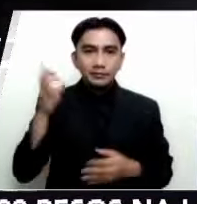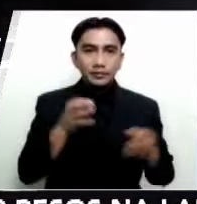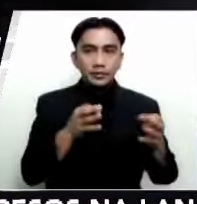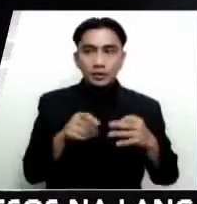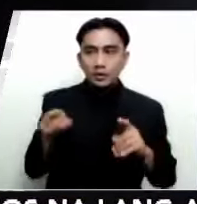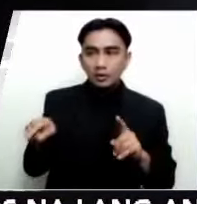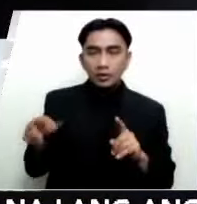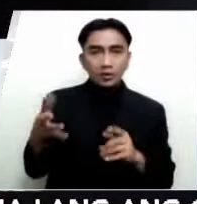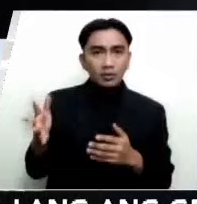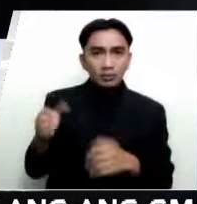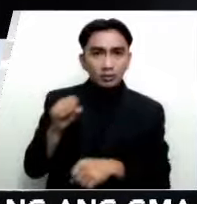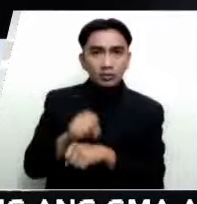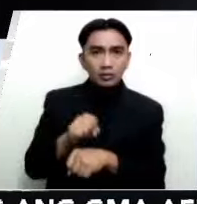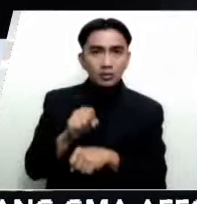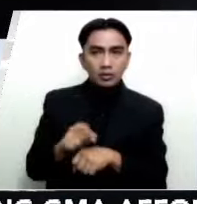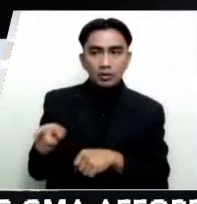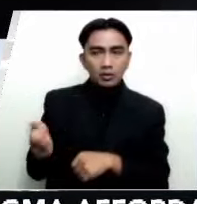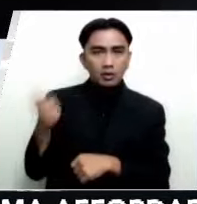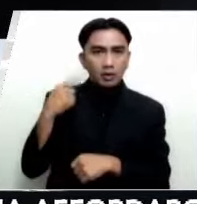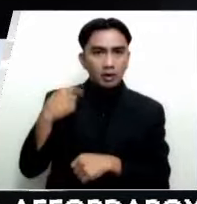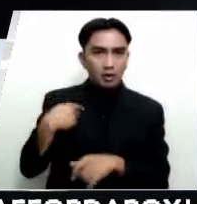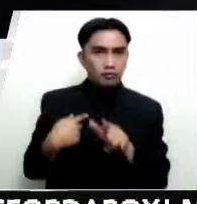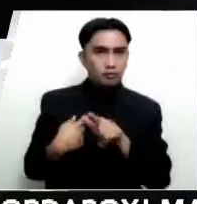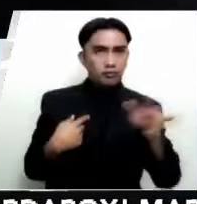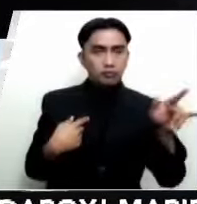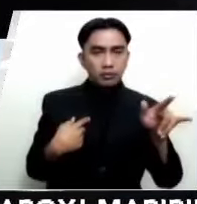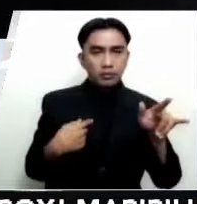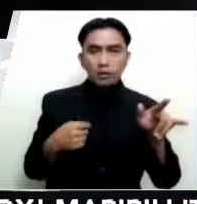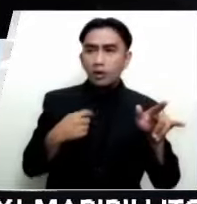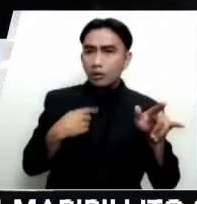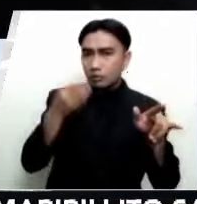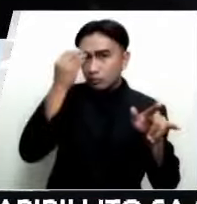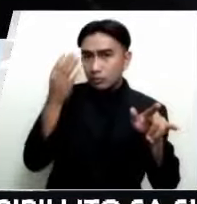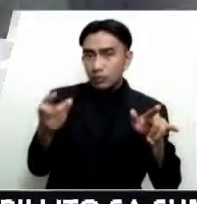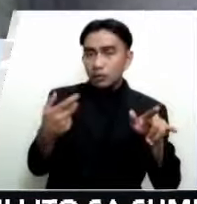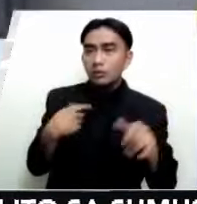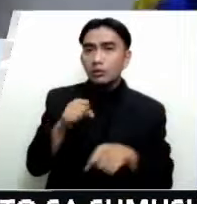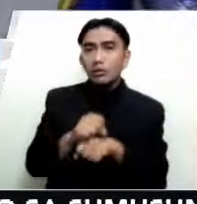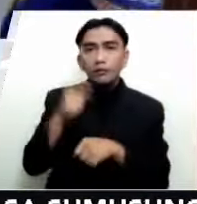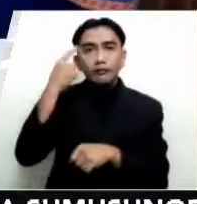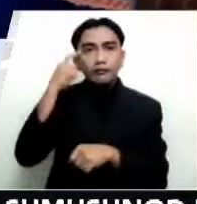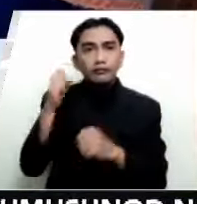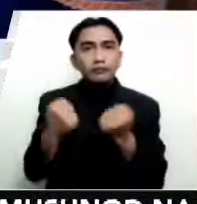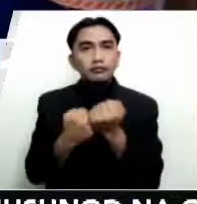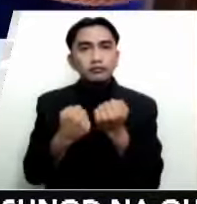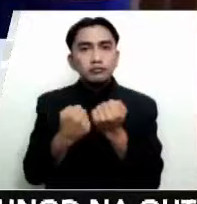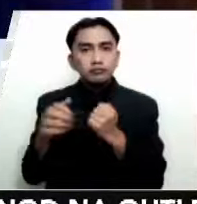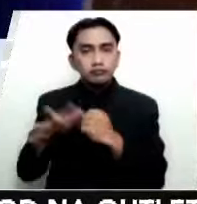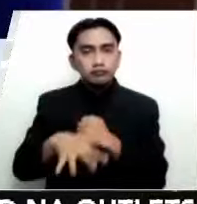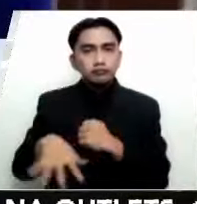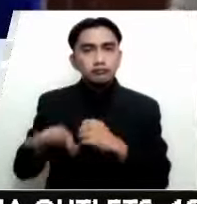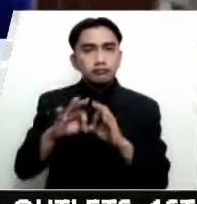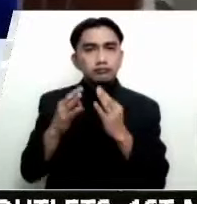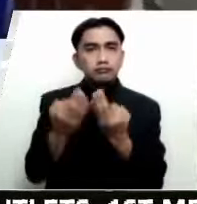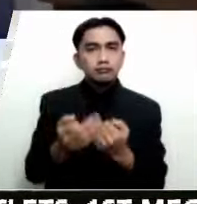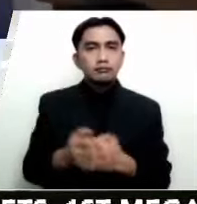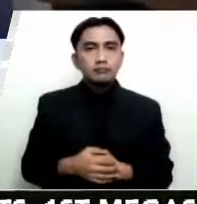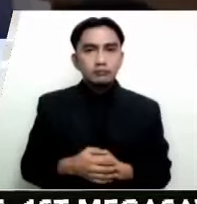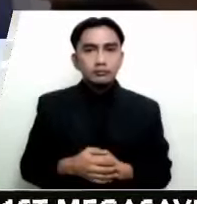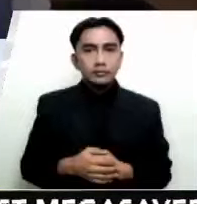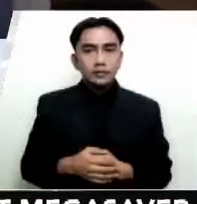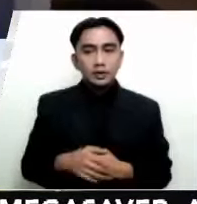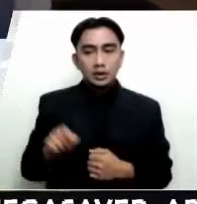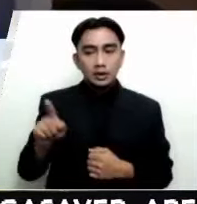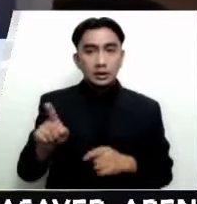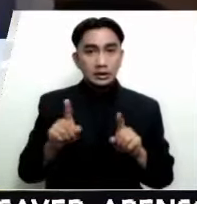ako. Pero sabi ko, magtatrabaho ako para sa mga anak namin. Kwento ng babae, hiwalay na raw sila ng mister. Ayaw